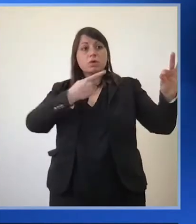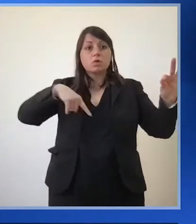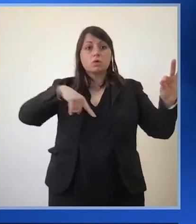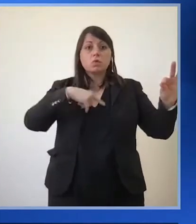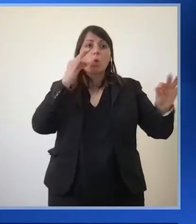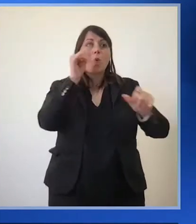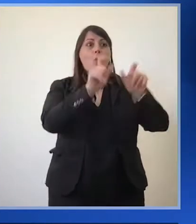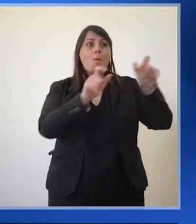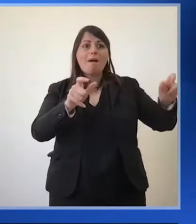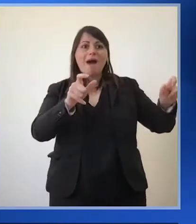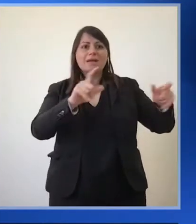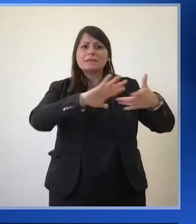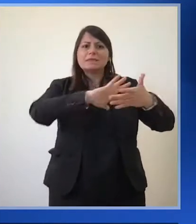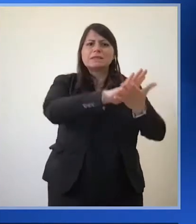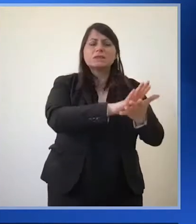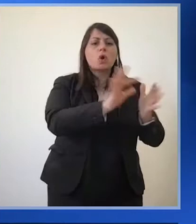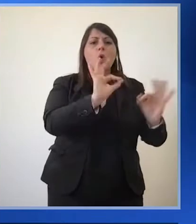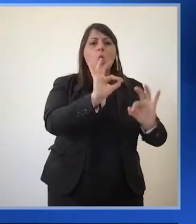alla guerra?